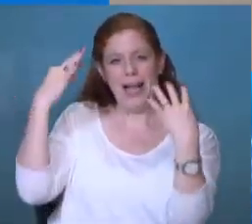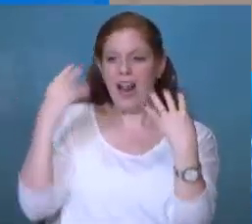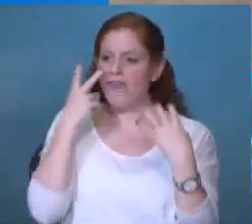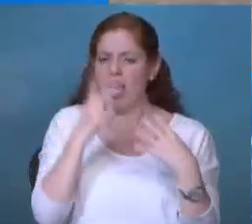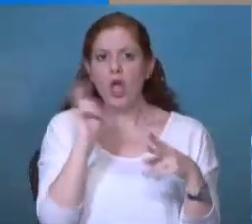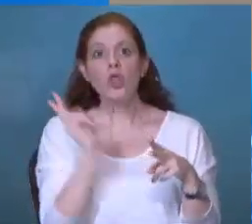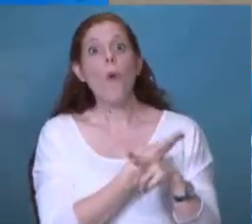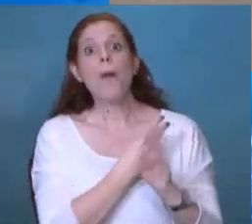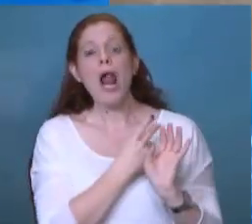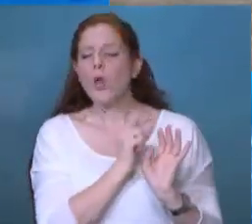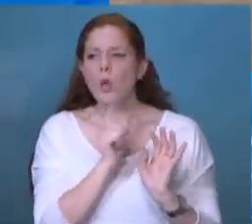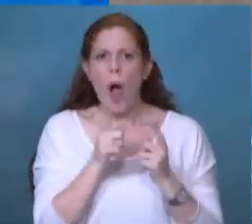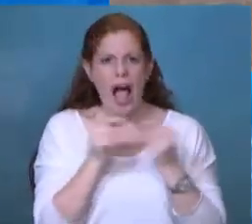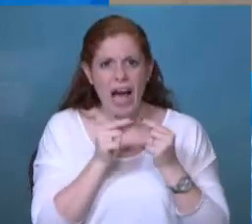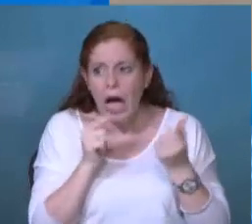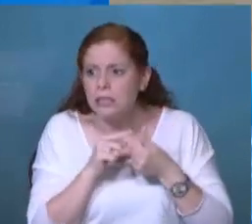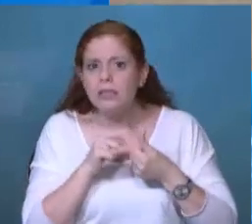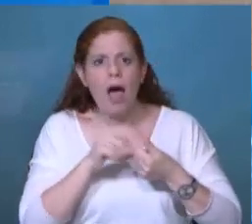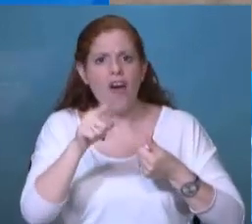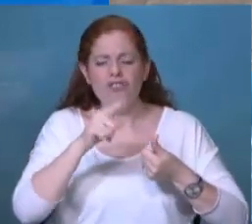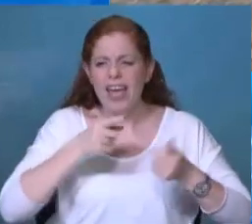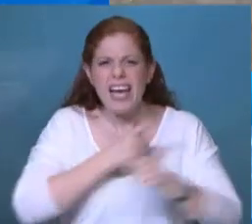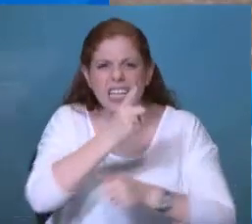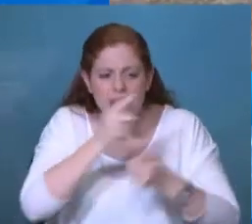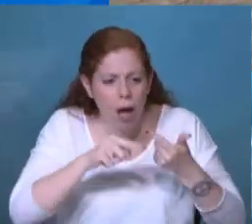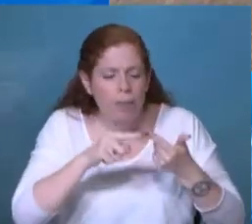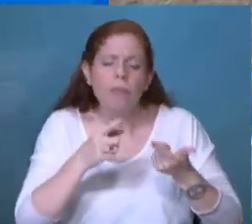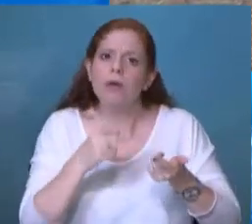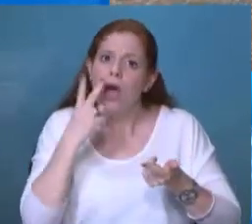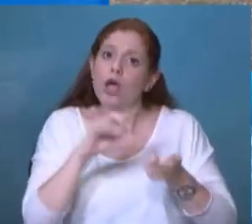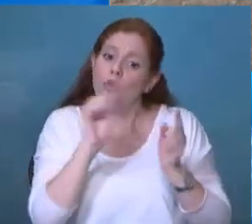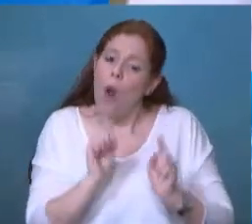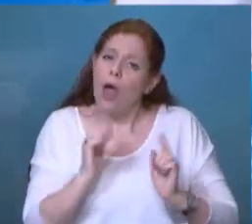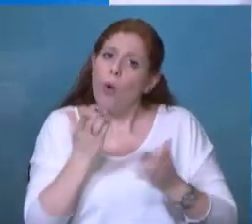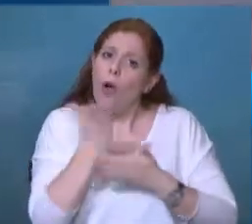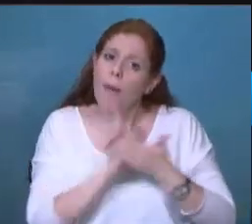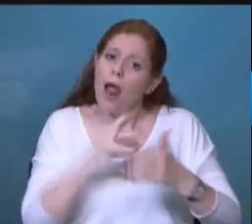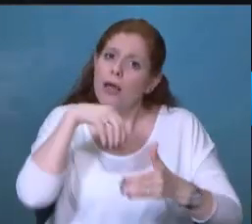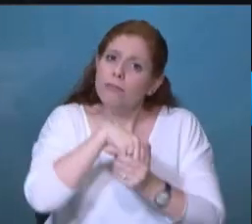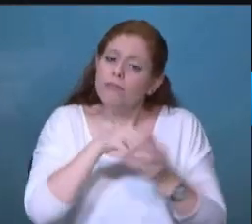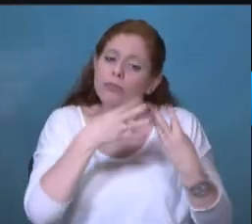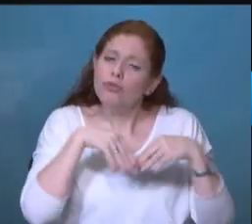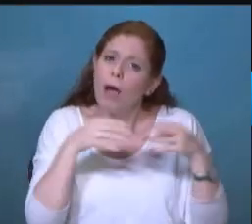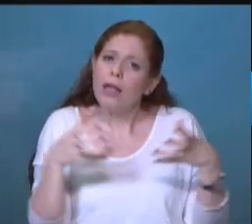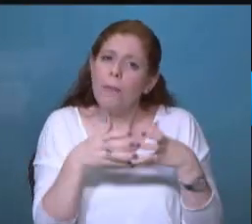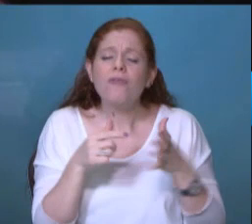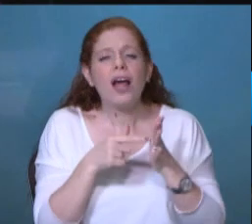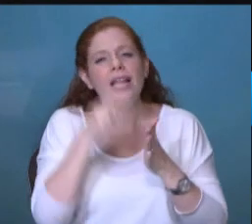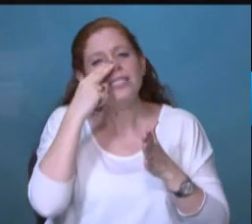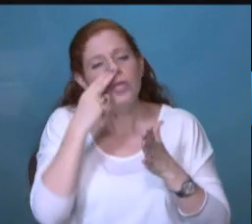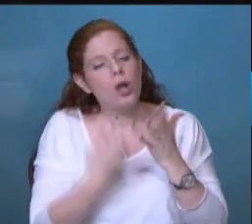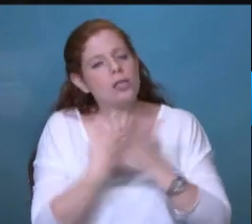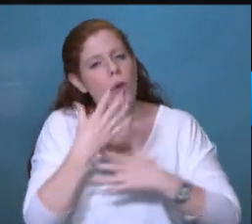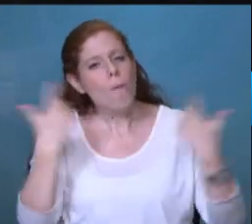לא יראה רק עזה, ולא רק קסאמים, יראה שאולי אנחנו גם חלק ממשפחת העמים, ולכן גם הניסיון הזה ליצור פה